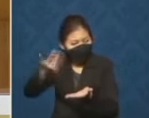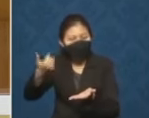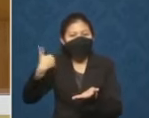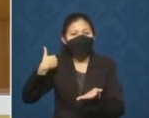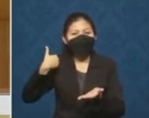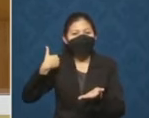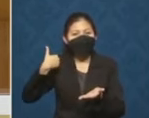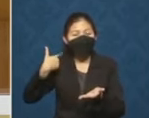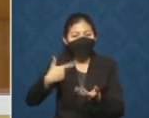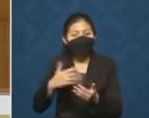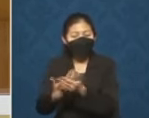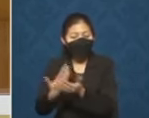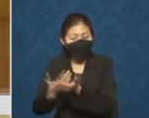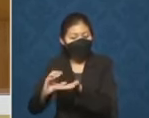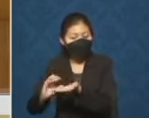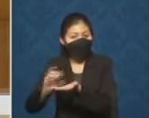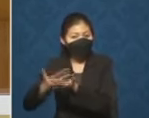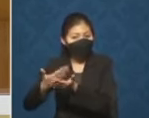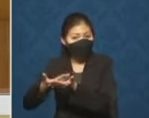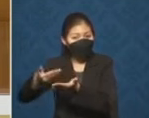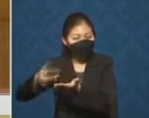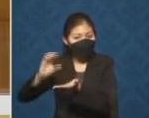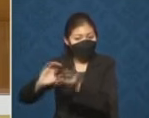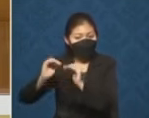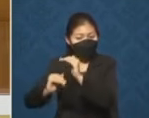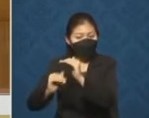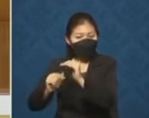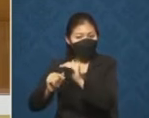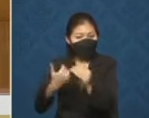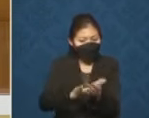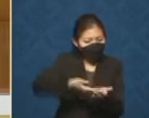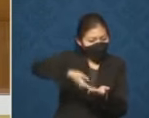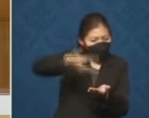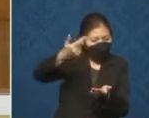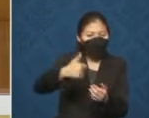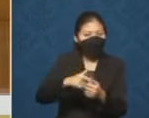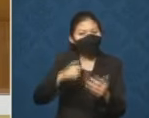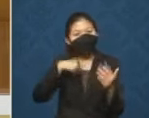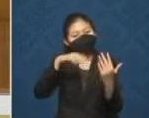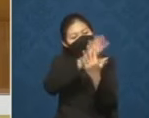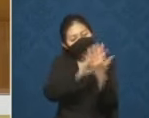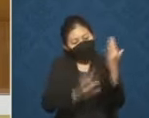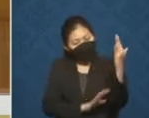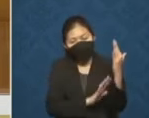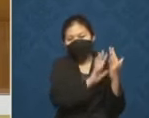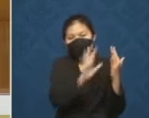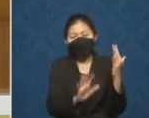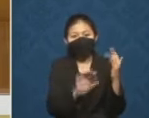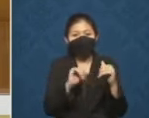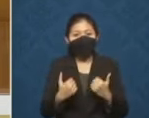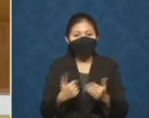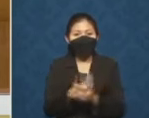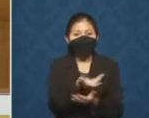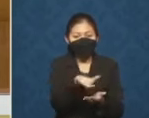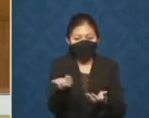ยได้มีการพูดถึงปัญหาเรื่องแก๊งคอลเซ็นเตอร์ระบาดตอนนี้ด้วยได้มีการเปิดเผยในสภาว่าตอนนี้กำ